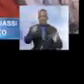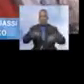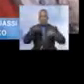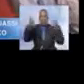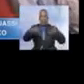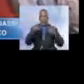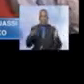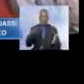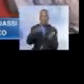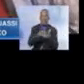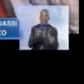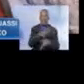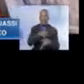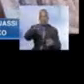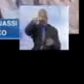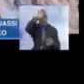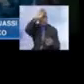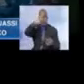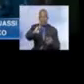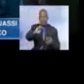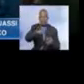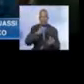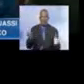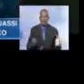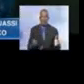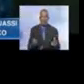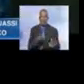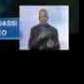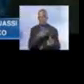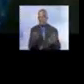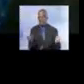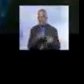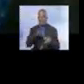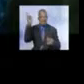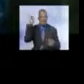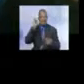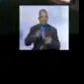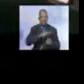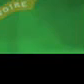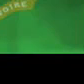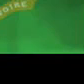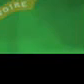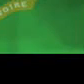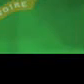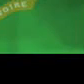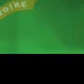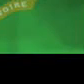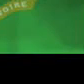mesures prises par le gouvernement soient respectées pour éviter à la Côte d'Ivoire toute contamination de ce virus.